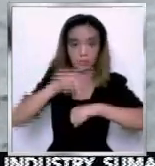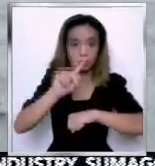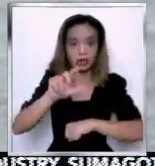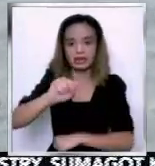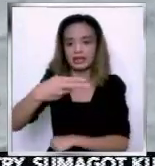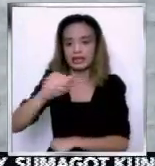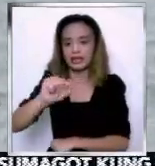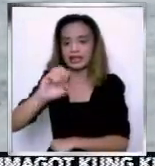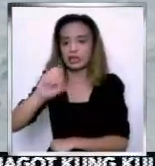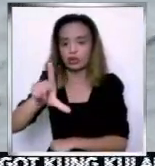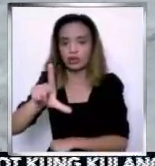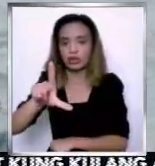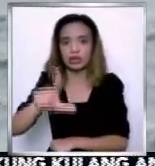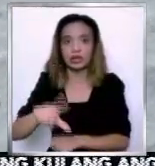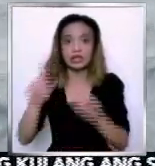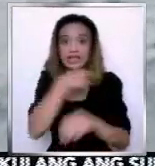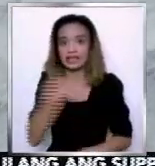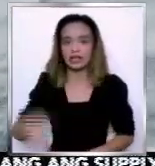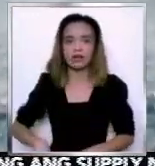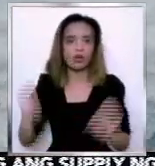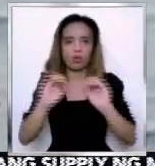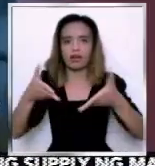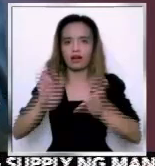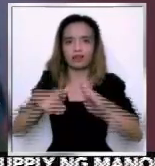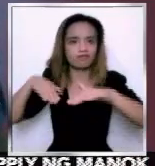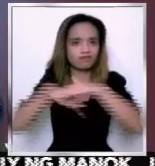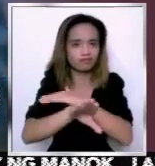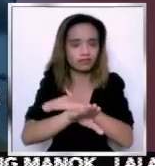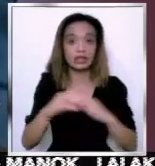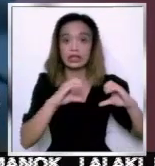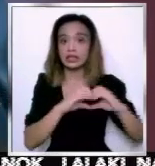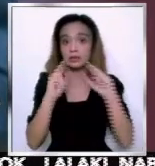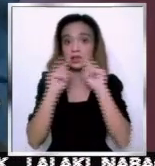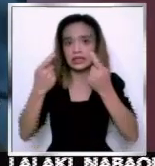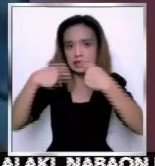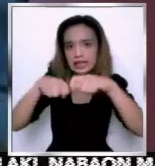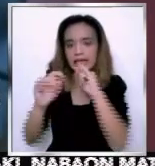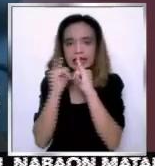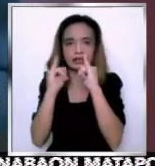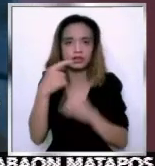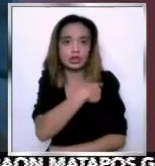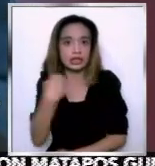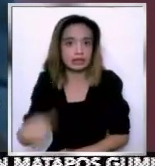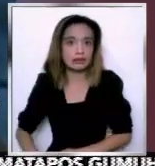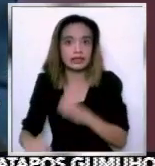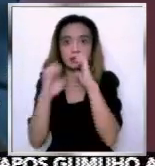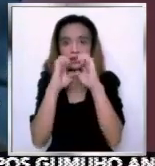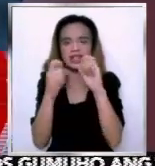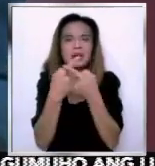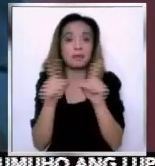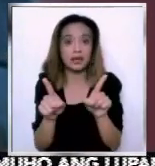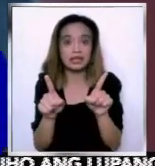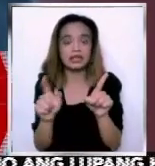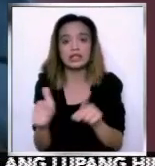raw karapatang manghimasok ng China. Sinusubukan pa ng GMA News na makuha ang panig ng Chinese Embassy. Pero sa isa pang diplomatic